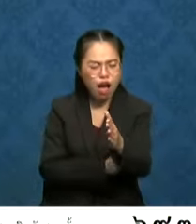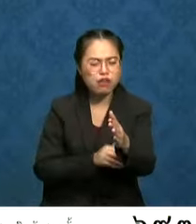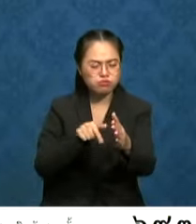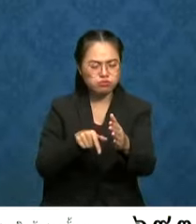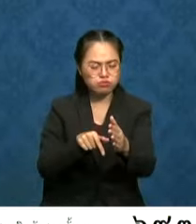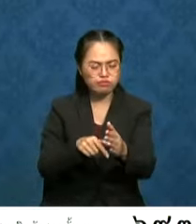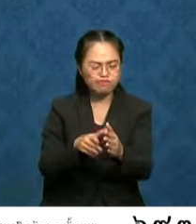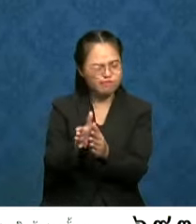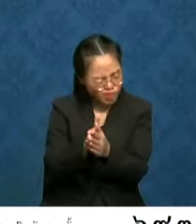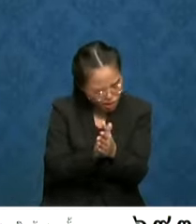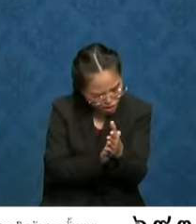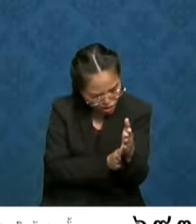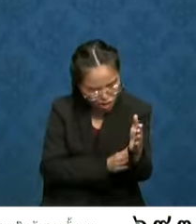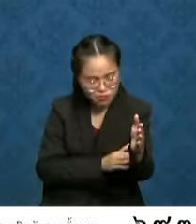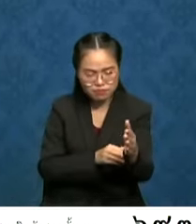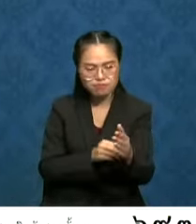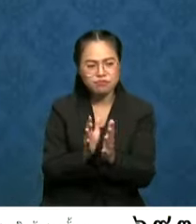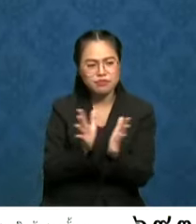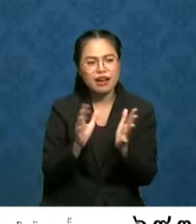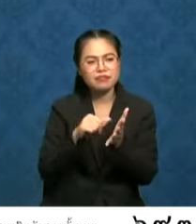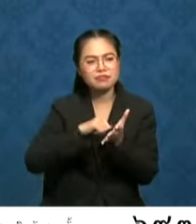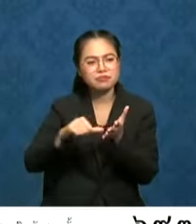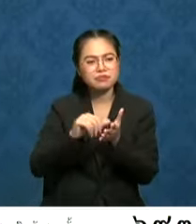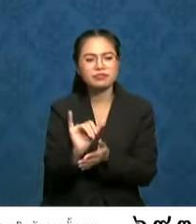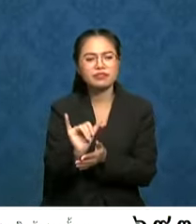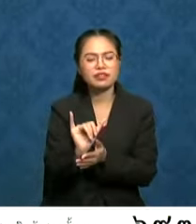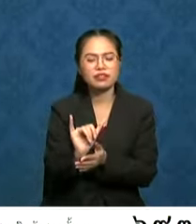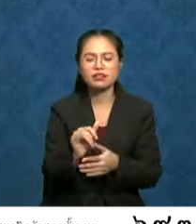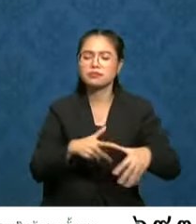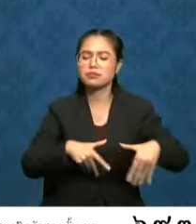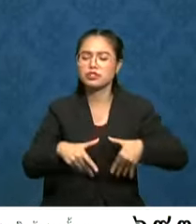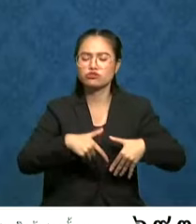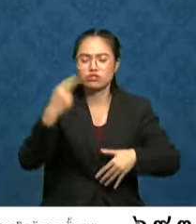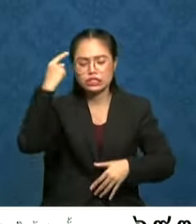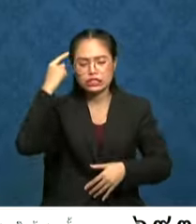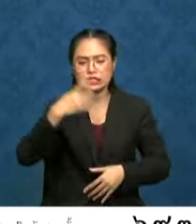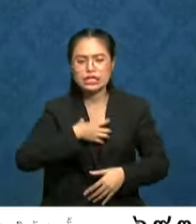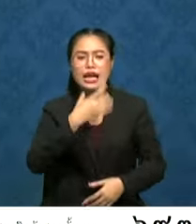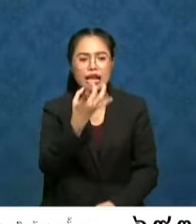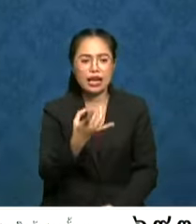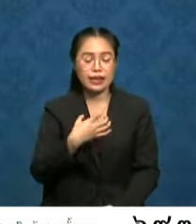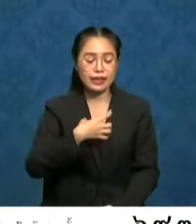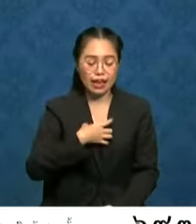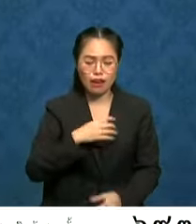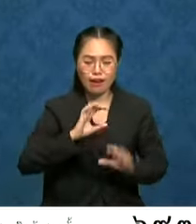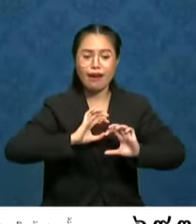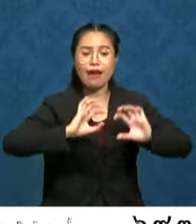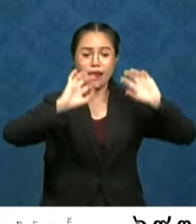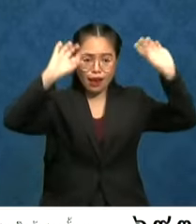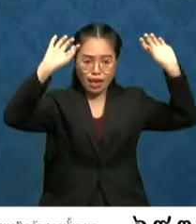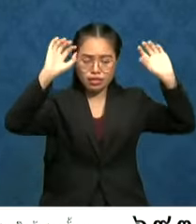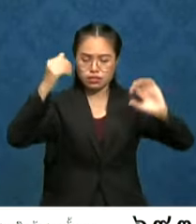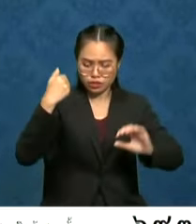ปัญหาอยู่ในสังคมมาก่อนหน้านี้แล้วเพียงแต่ประชาชนเขาคาดหวังอะไรครับเขาคาดหวังให้รัฐบาลที่มีพรรค